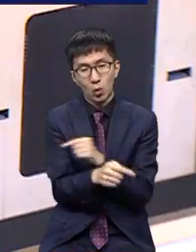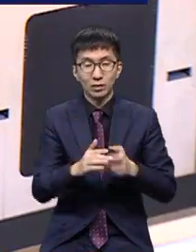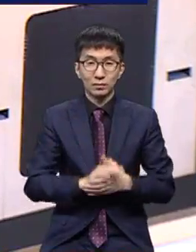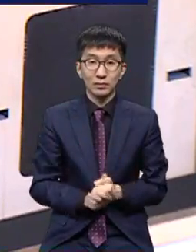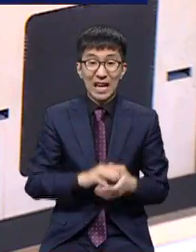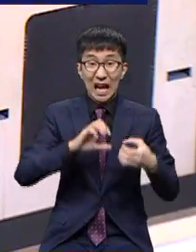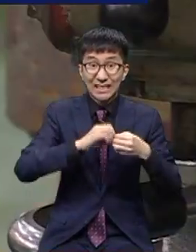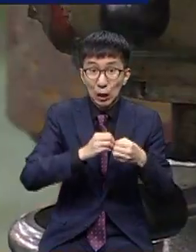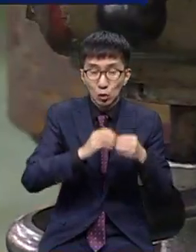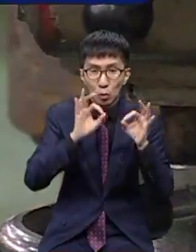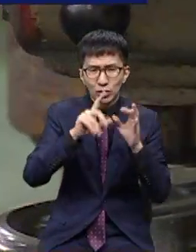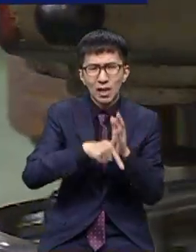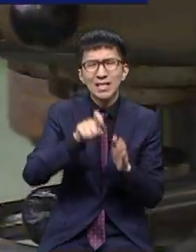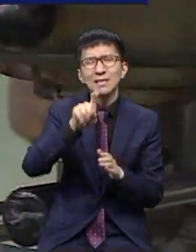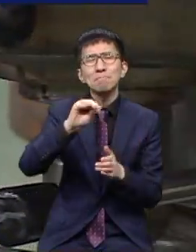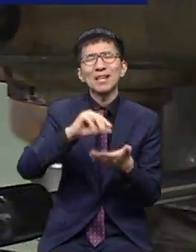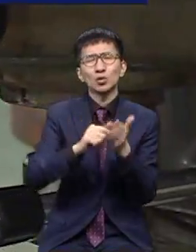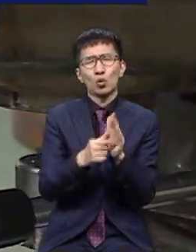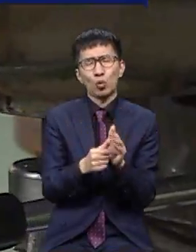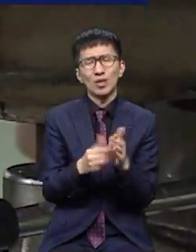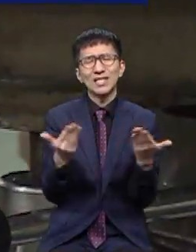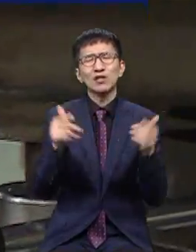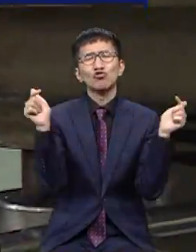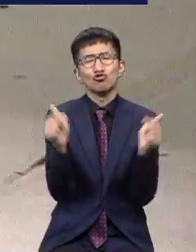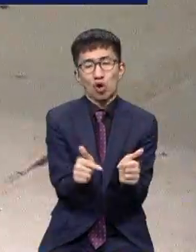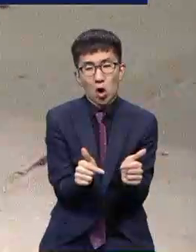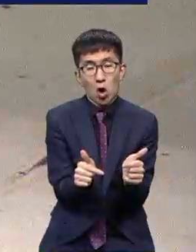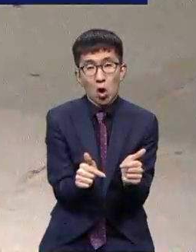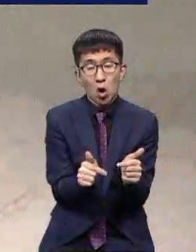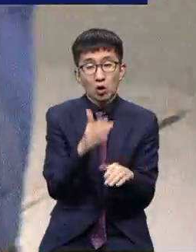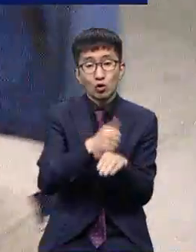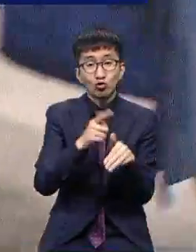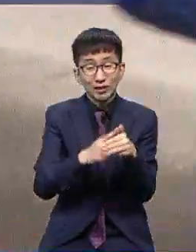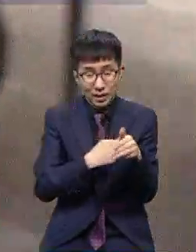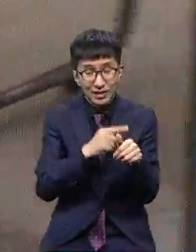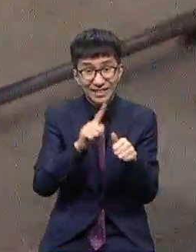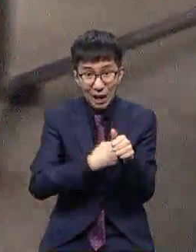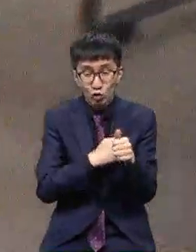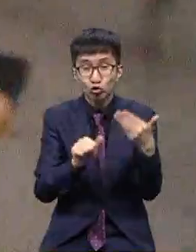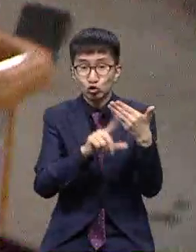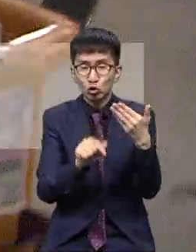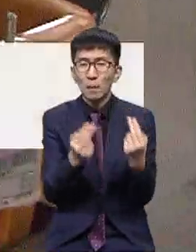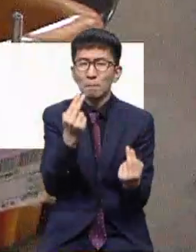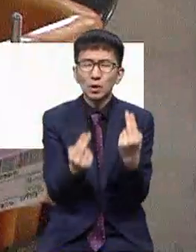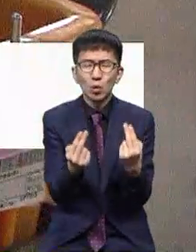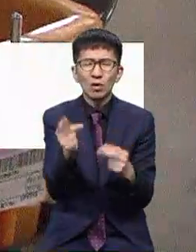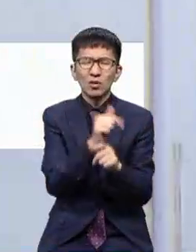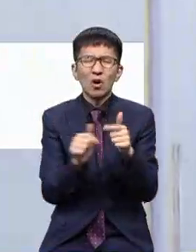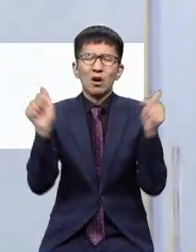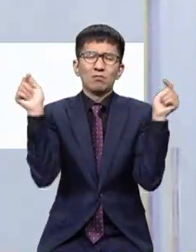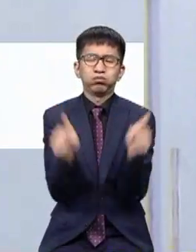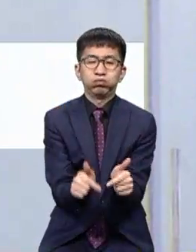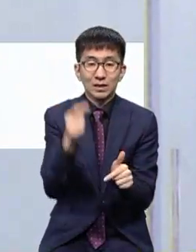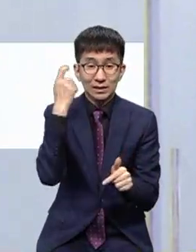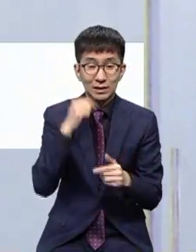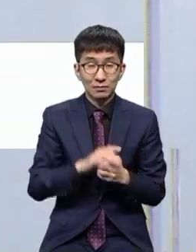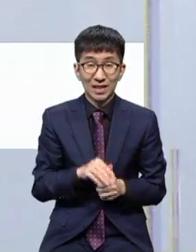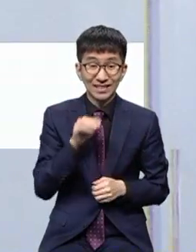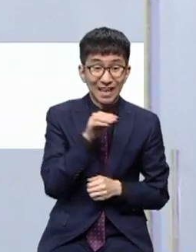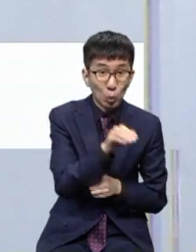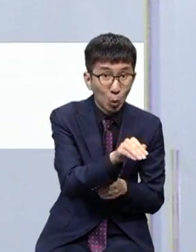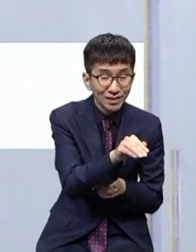제조업에서 10만 명 가까이 줄어들며 9월보다 감소폭이 커졌습니다. 자동차 및 트레일러 제조업